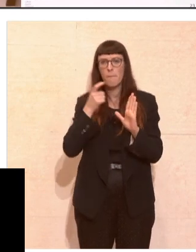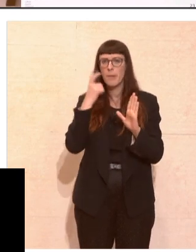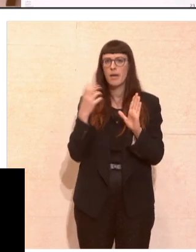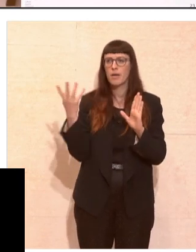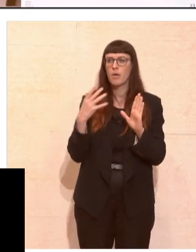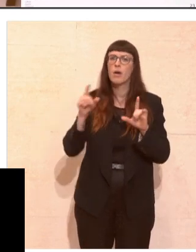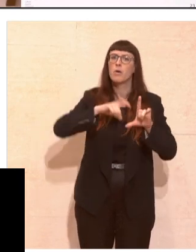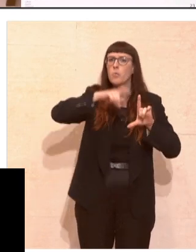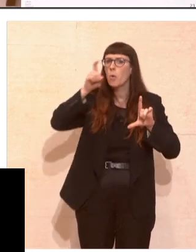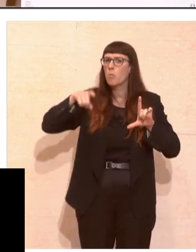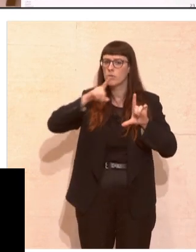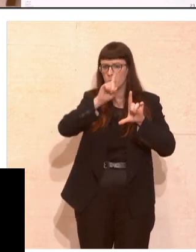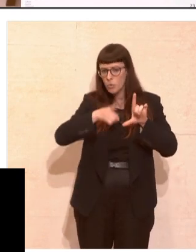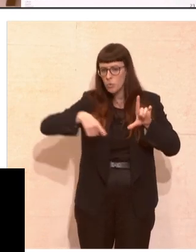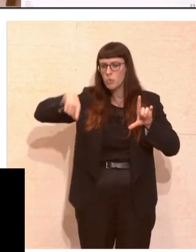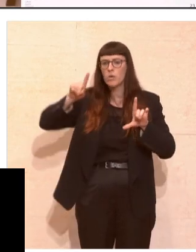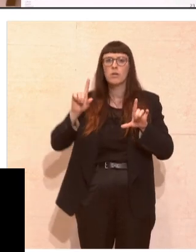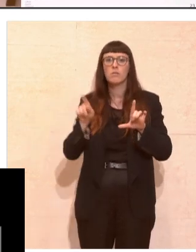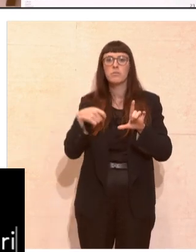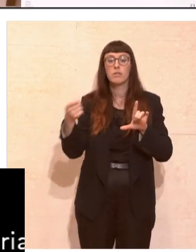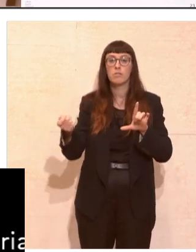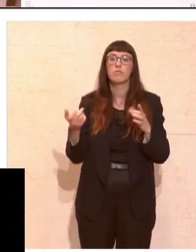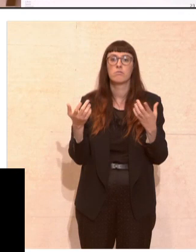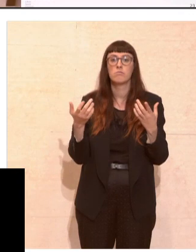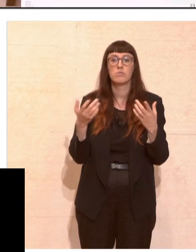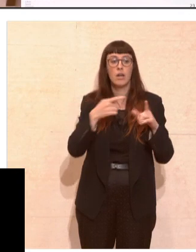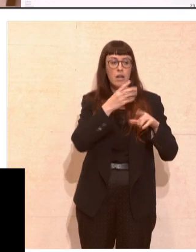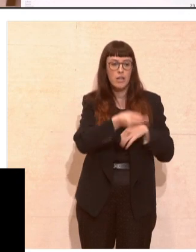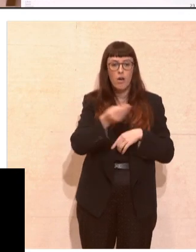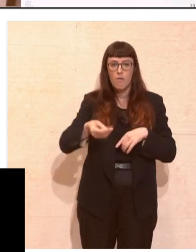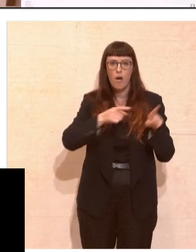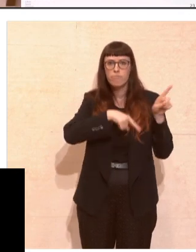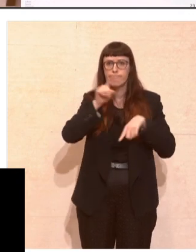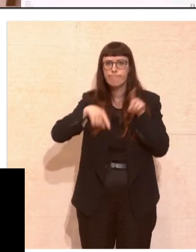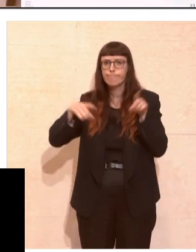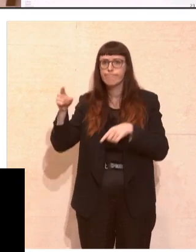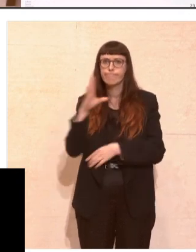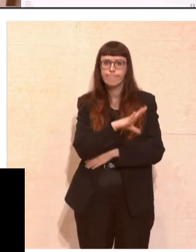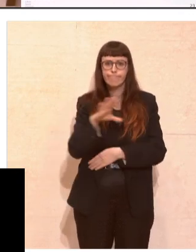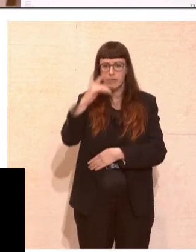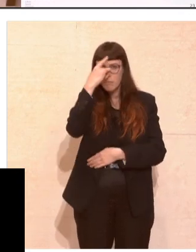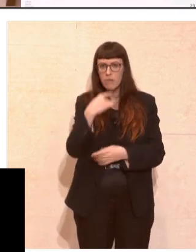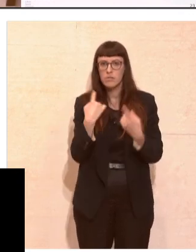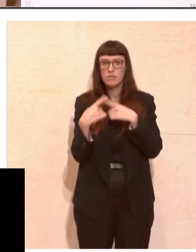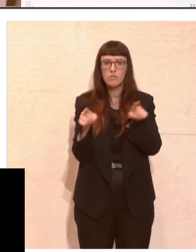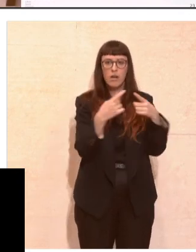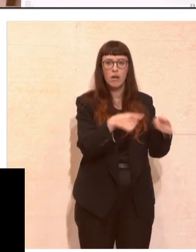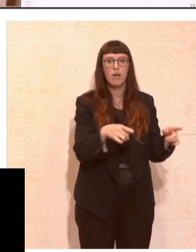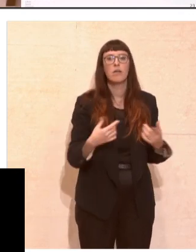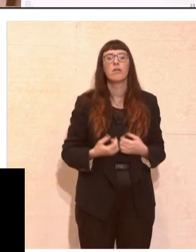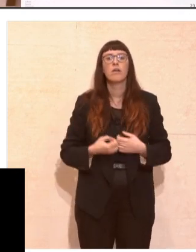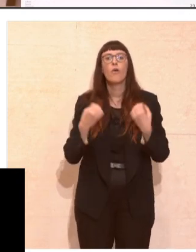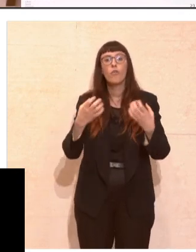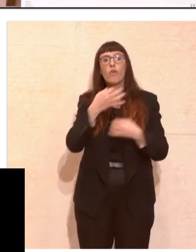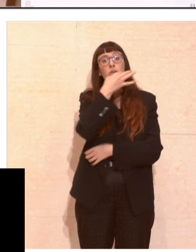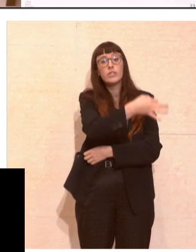des variabilités entre les enfants. Encore une fois, pas avoir un discours alarmiste, il faut que vos enfants, comme par exemple, il faut que vos enfants